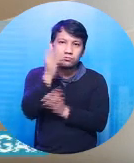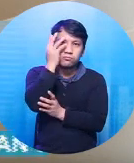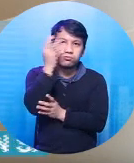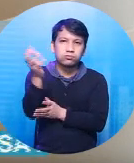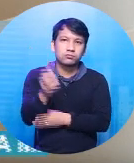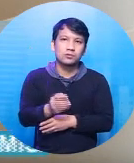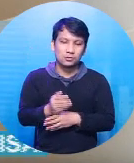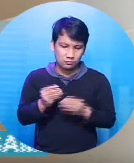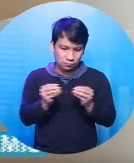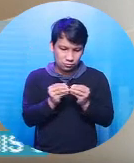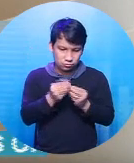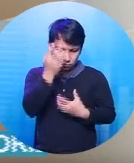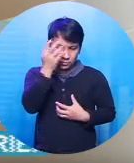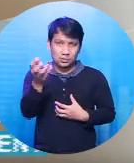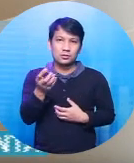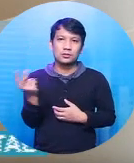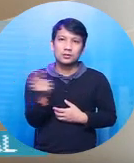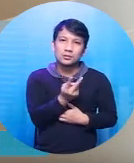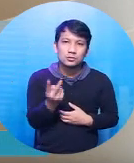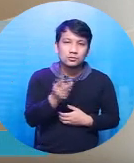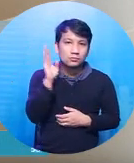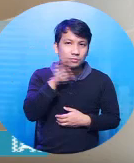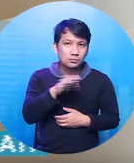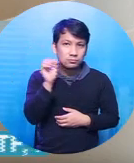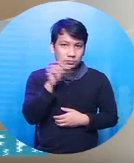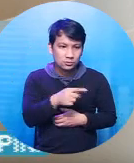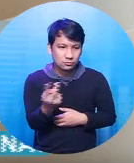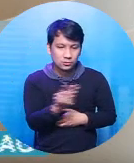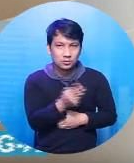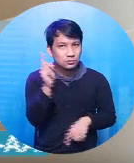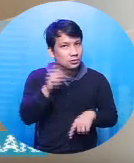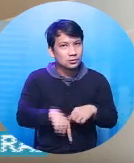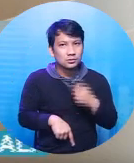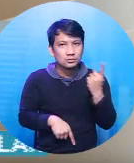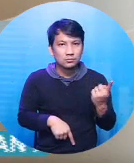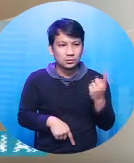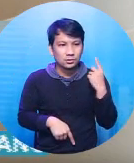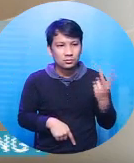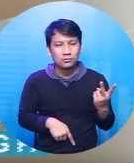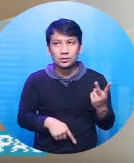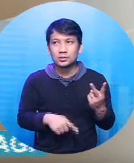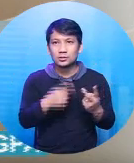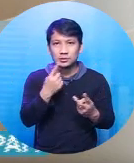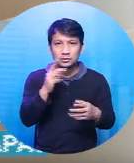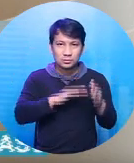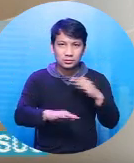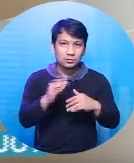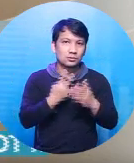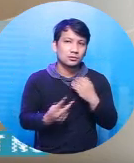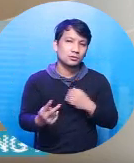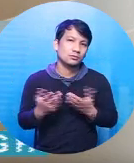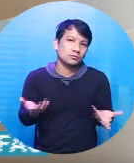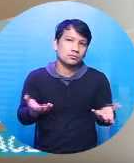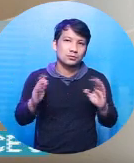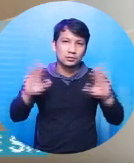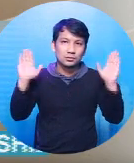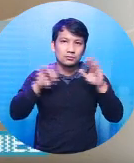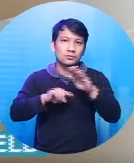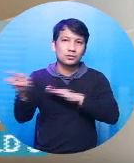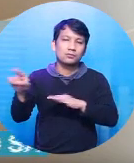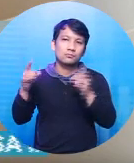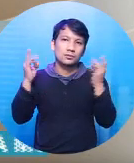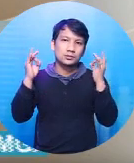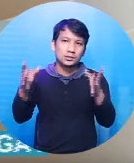talagang baka mamaya itong dalawang magkapatid na to, hindi lang maging isang anak nito, maging dalawa po. At tapos hilayasan kayo, mas